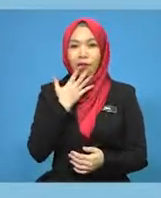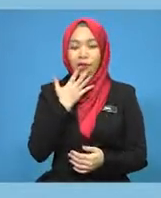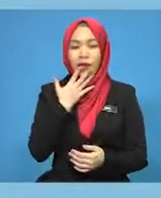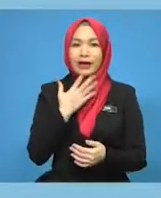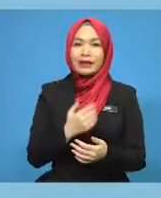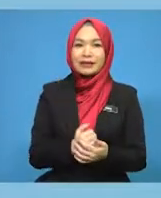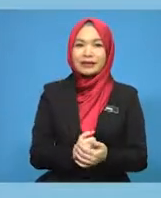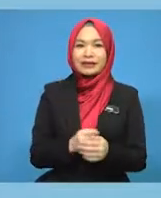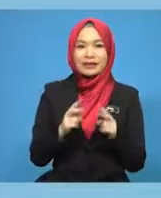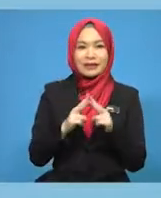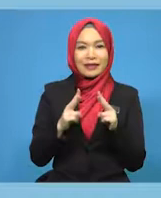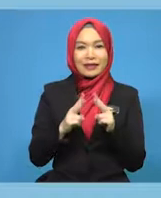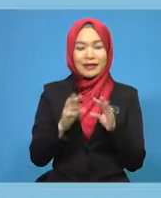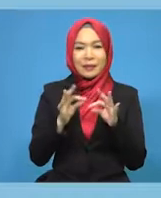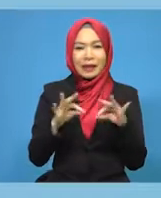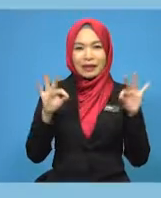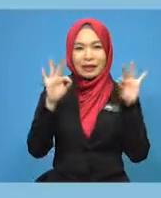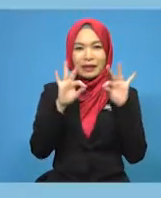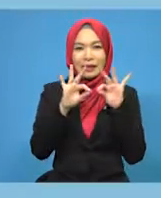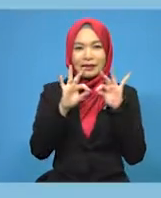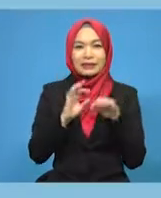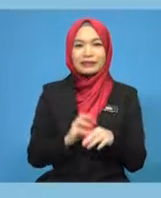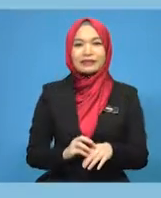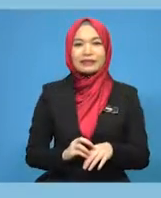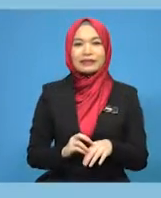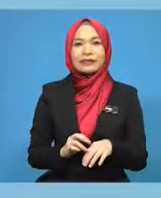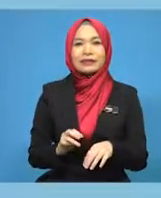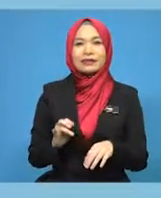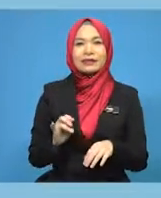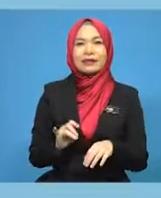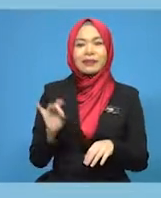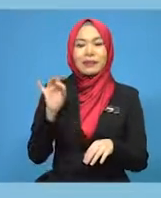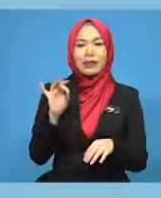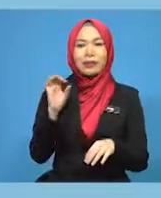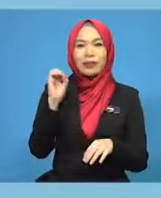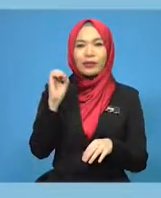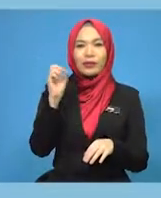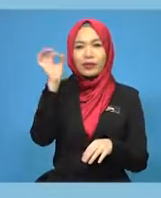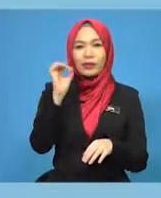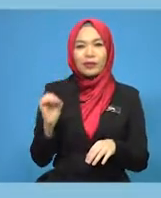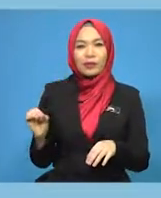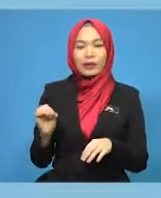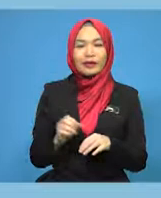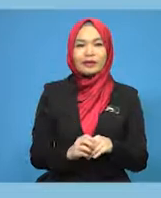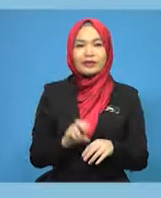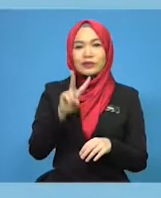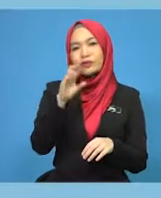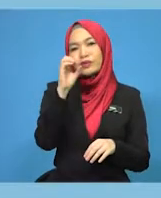sebanyak 80%. Setelah itu, barulah pelanggan menilai bentuk pula pada kadar